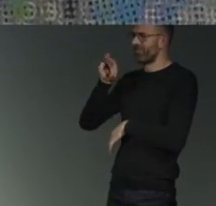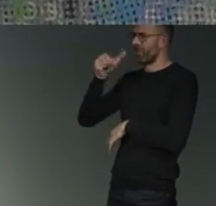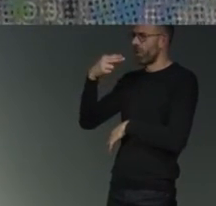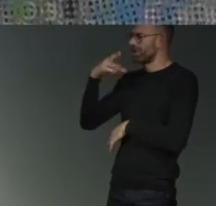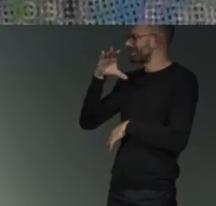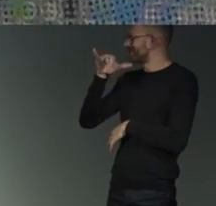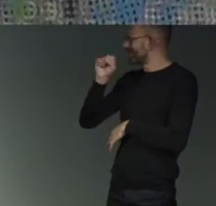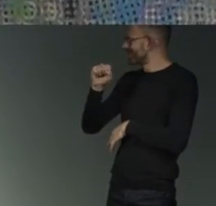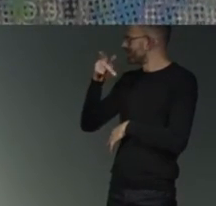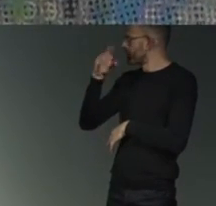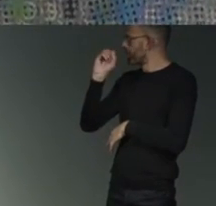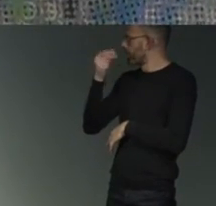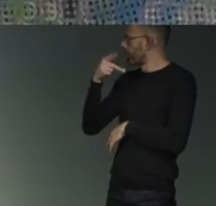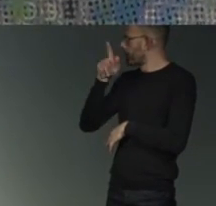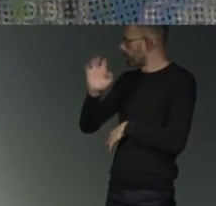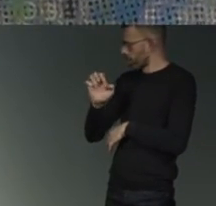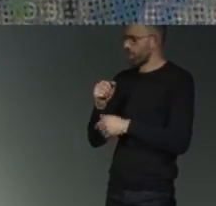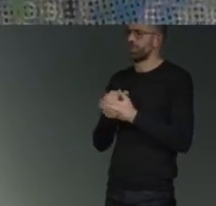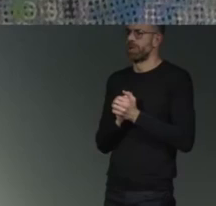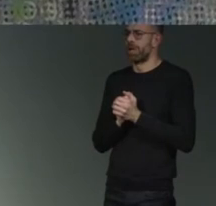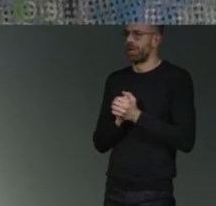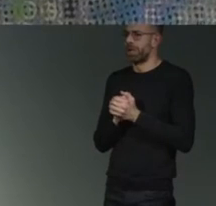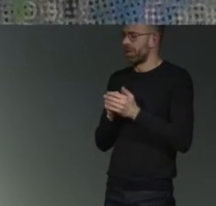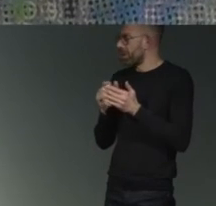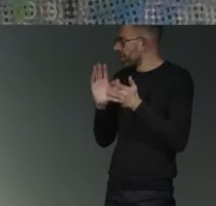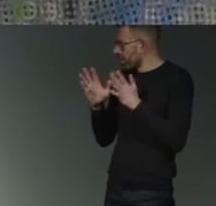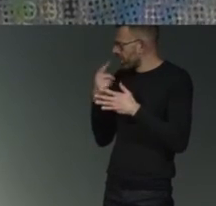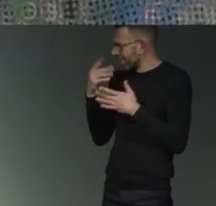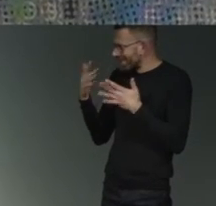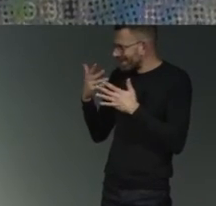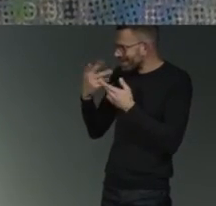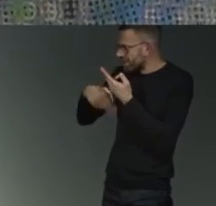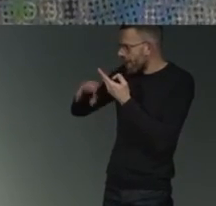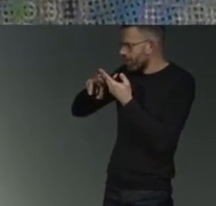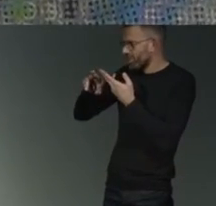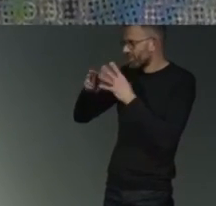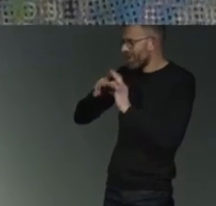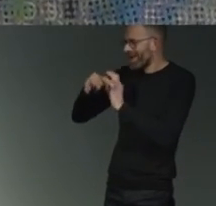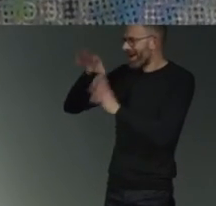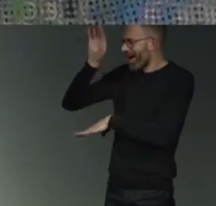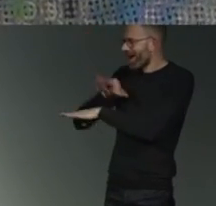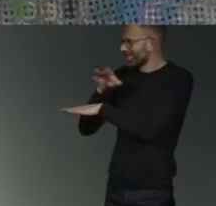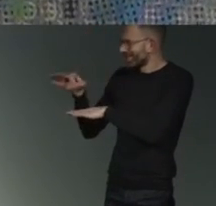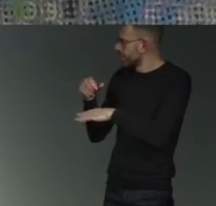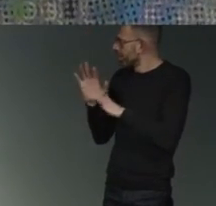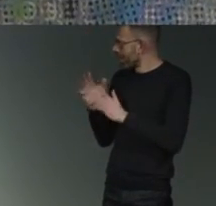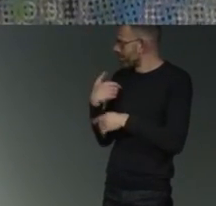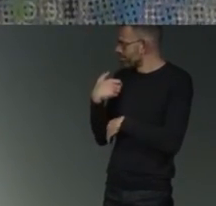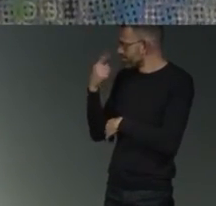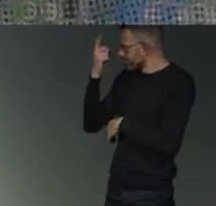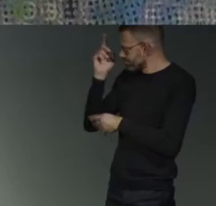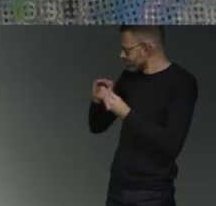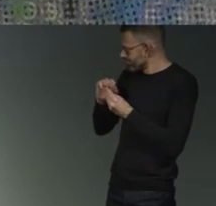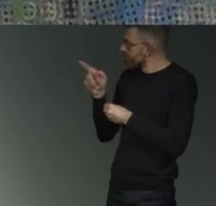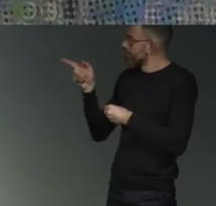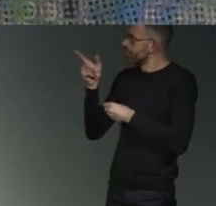illuminé. Et je voulais savoir, alors peut-être que vous avez déjà un petit peu répondu quand vous avez parlé d'architecture, mais ce qui vous fait, ce que vous aimez dans,